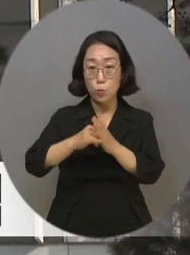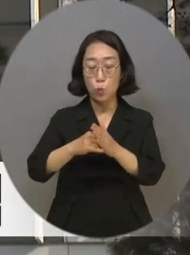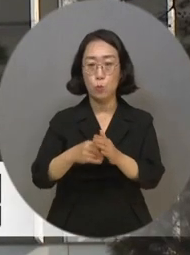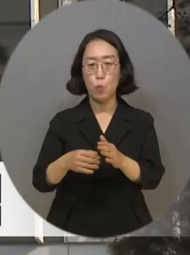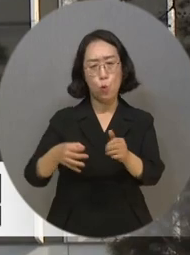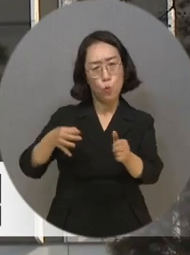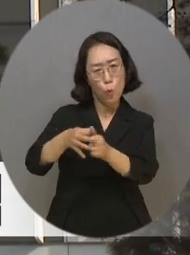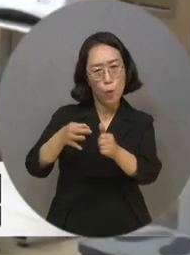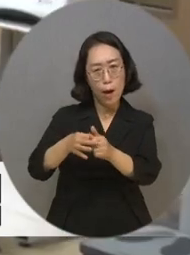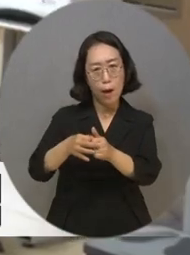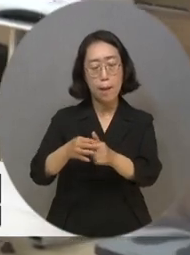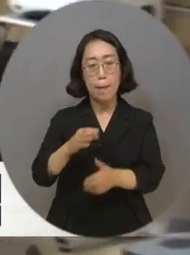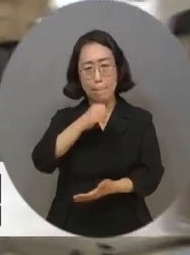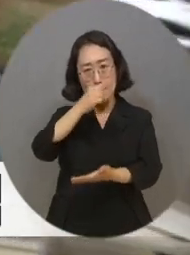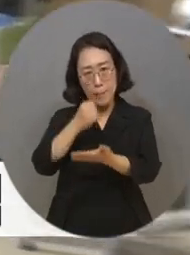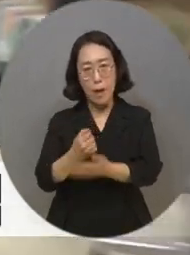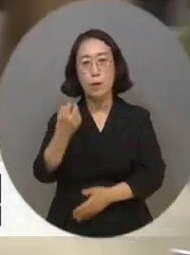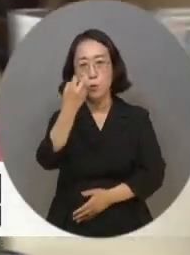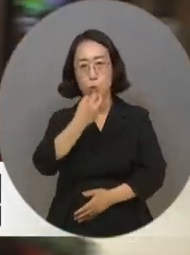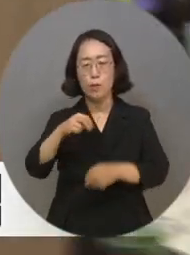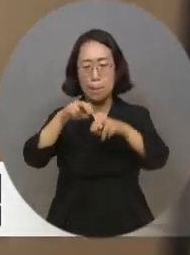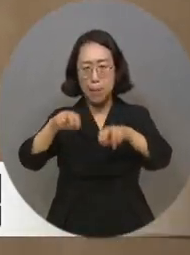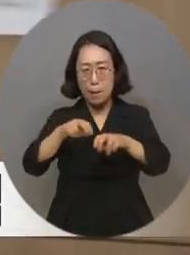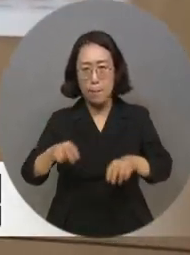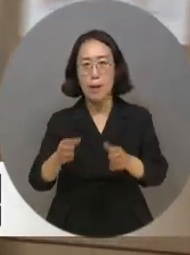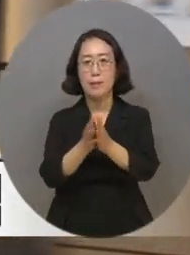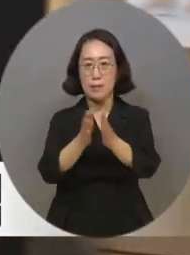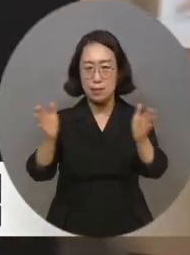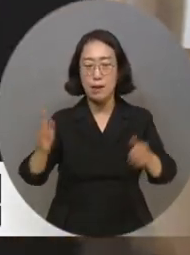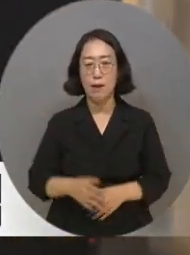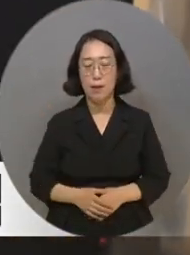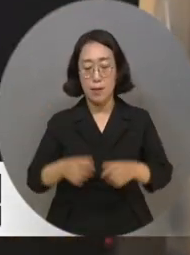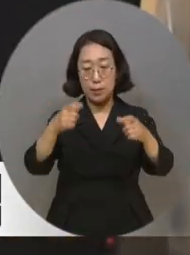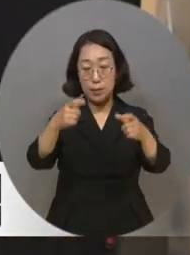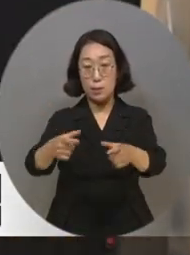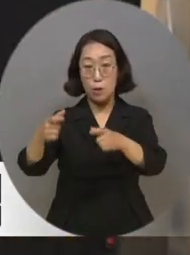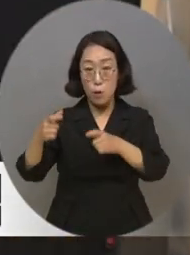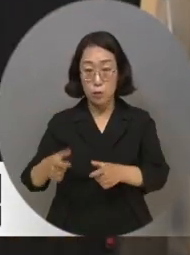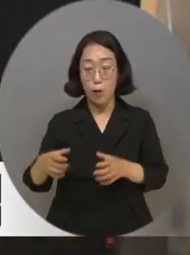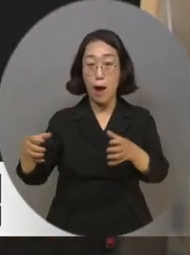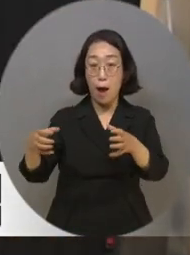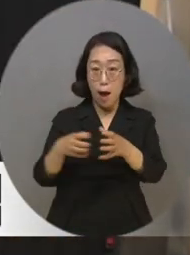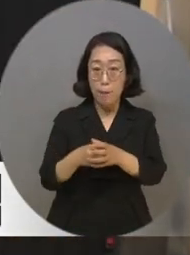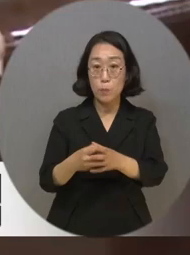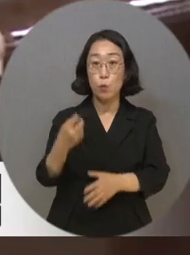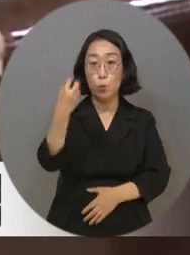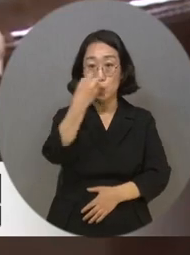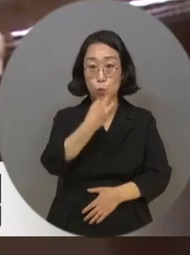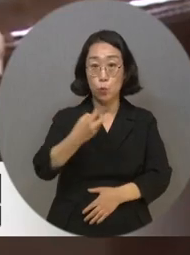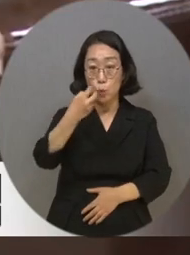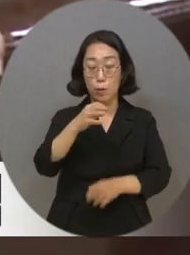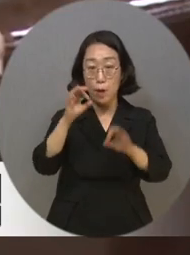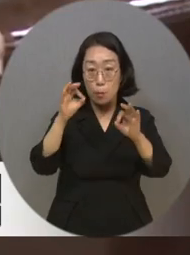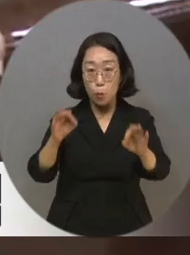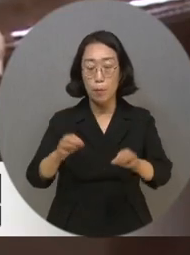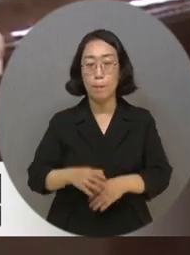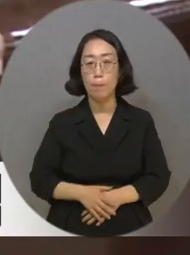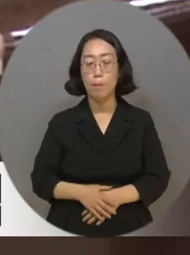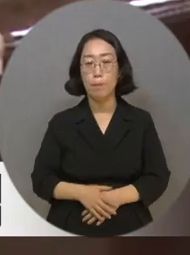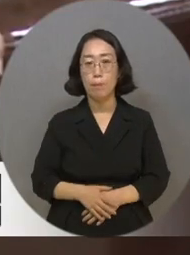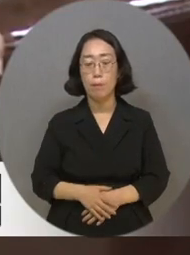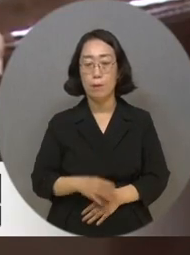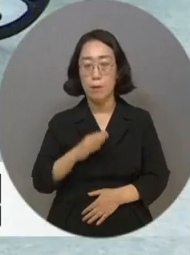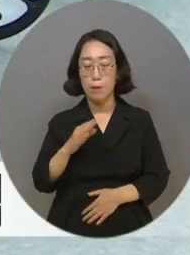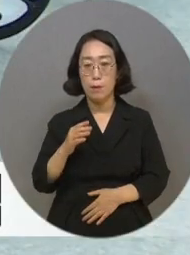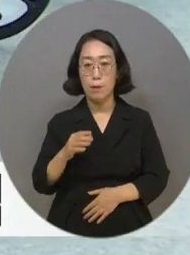실태를 점검하기 위한 현지 조사를 실시합니다. 지방자치단체와 합동으로 진행하는 이번 기획 현지조사에선